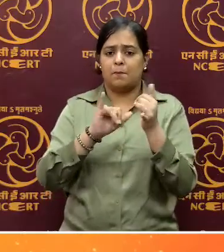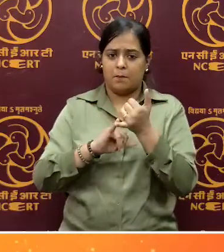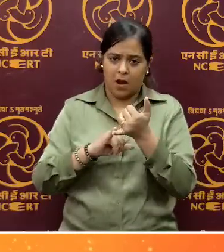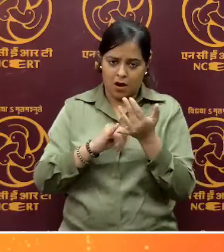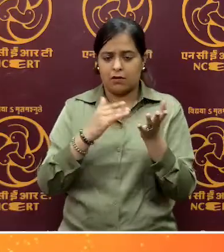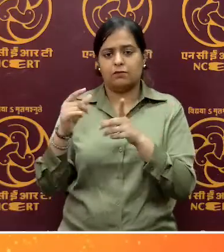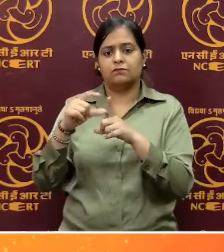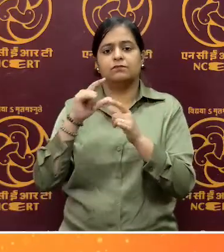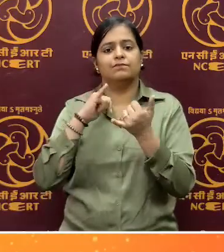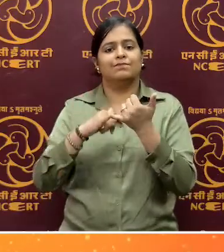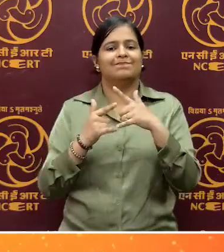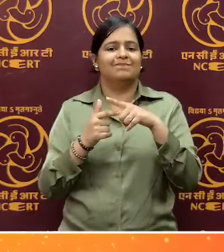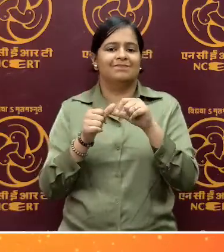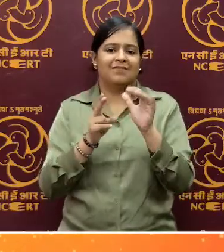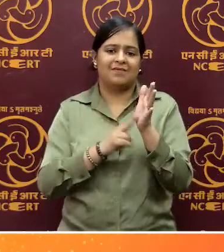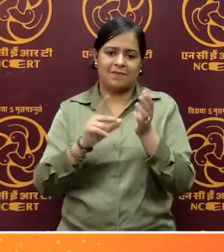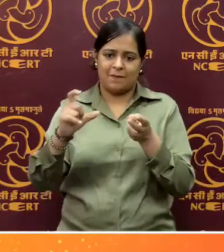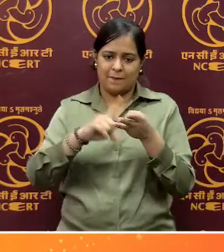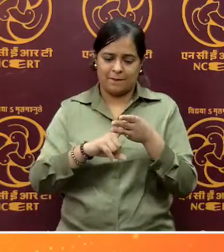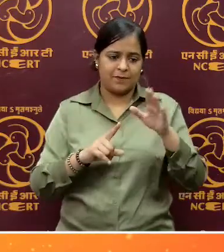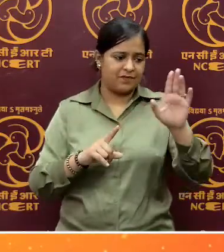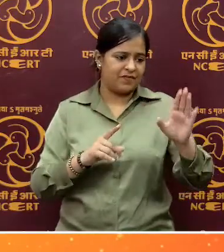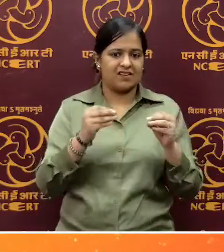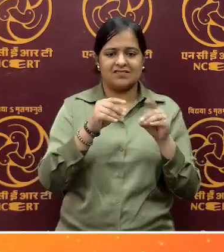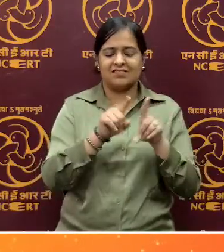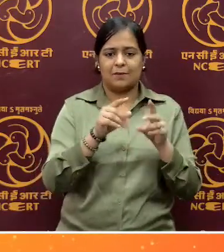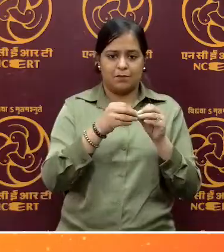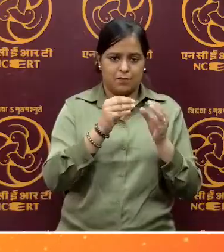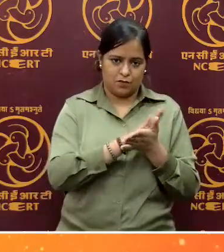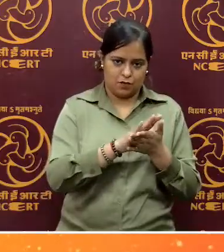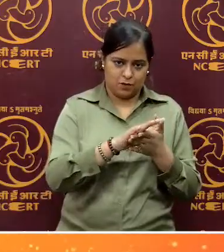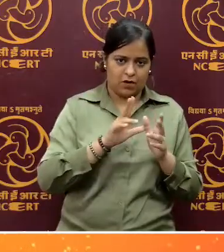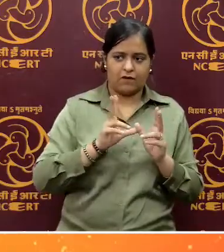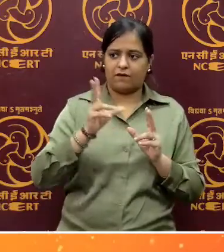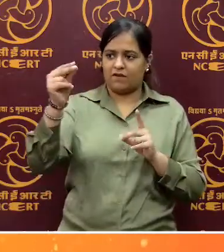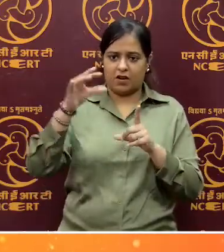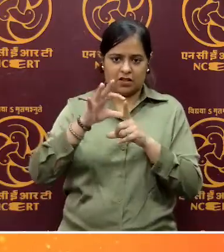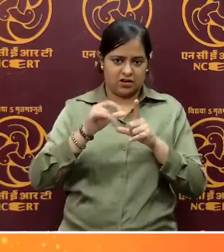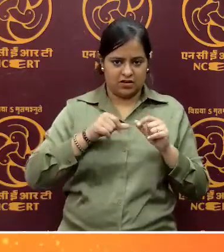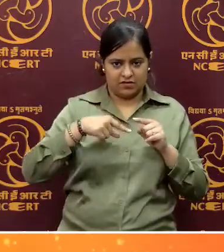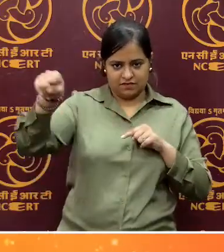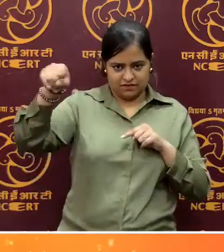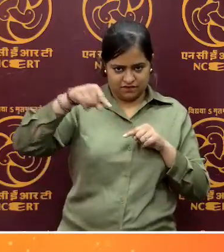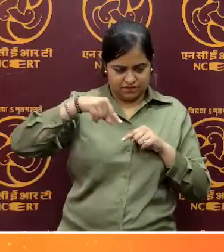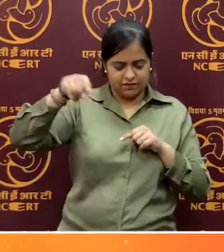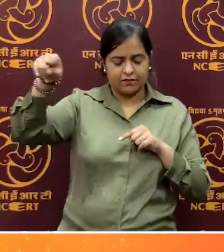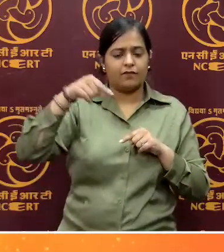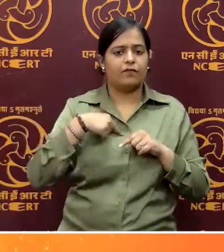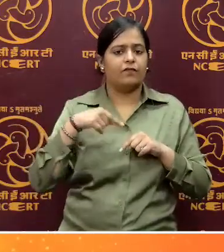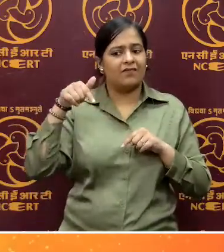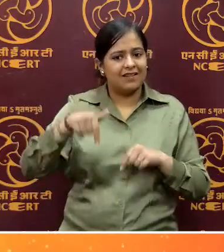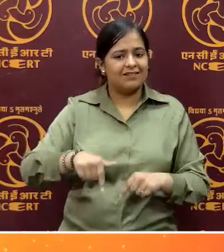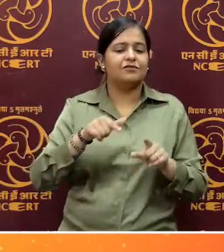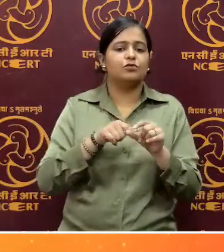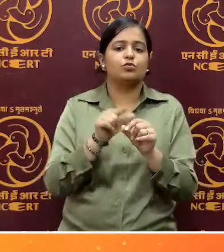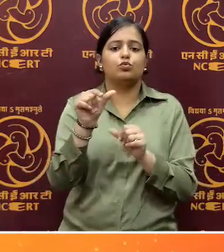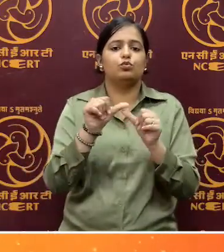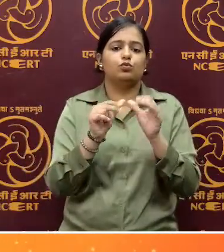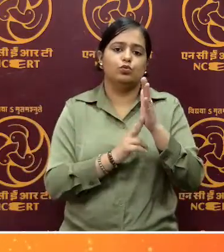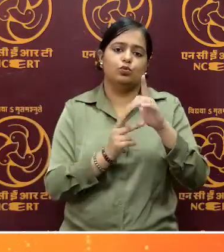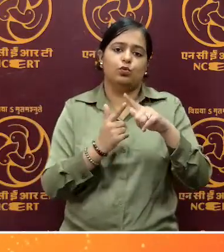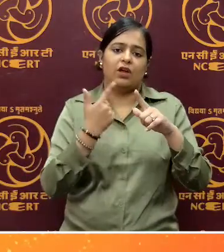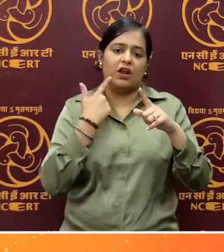कोई distance है एक जगह से दूसरी जगह का, भोपाल से दिल्ली का distance है. It is only a quantity that is